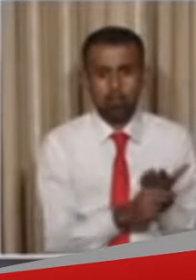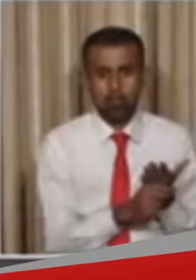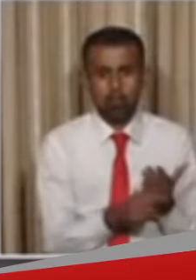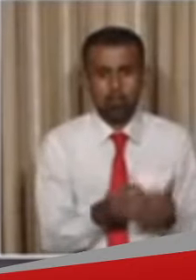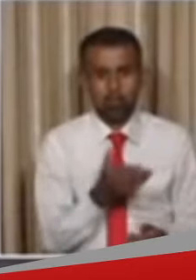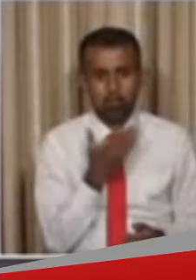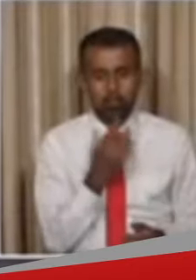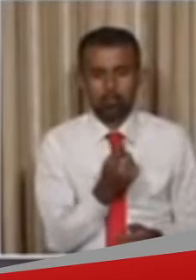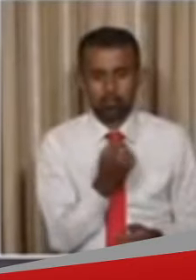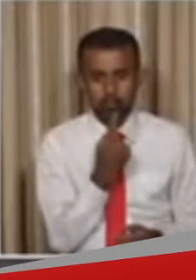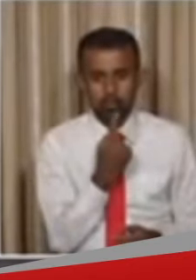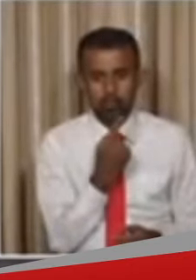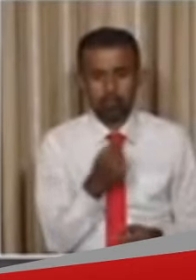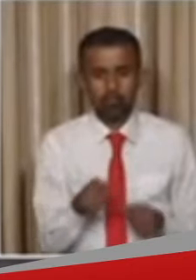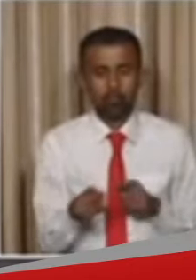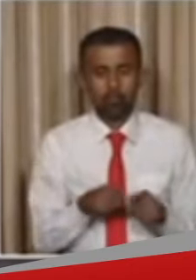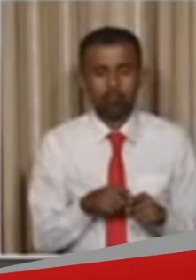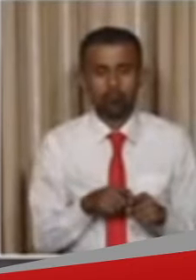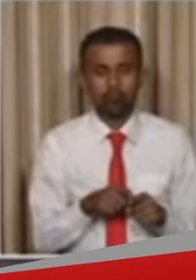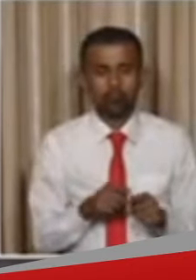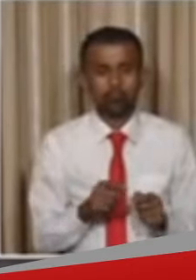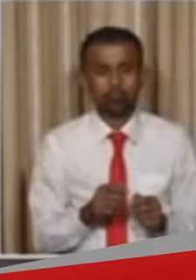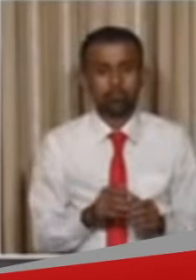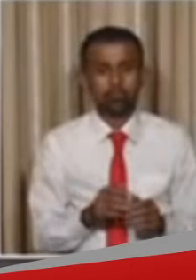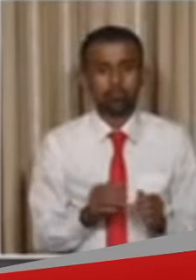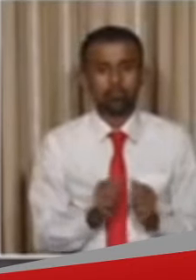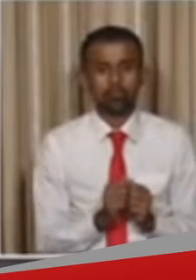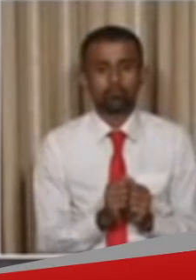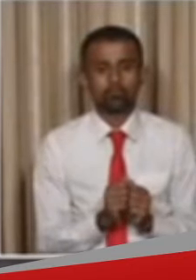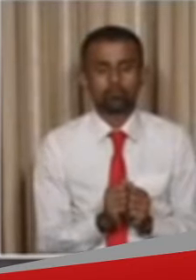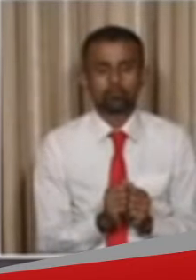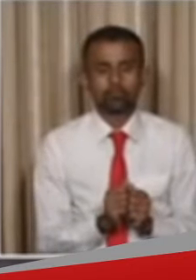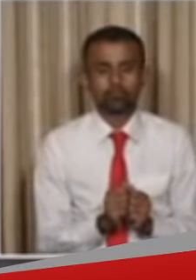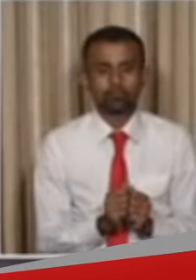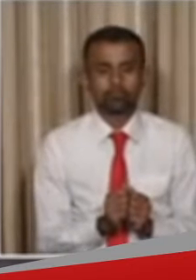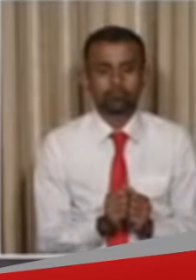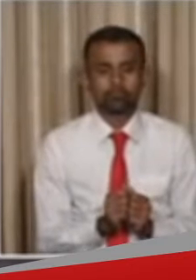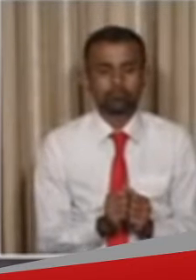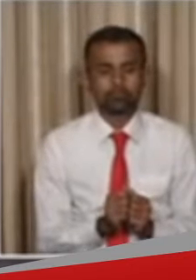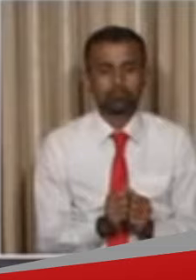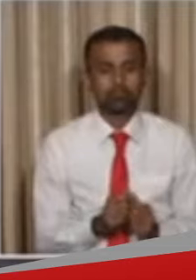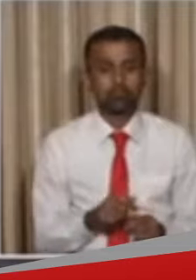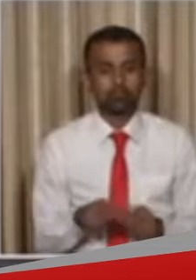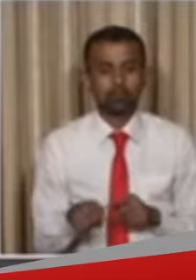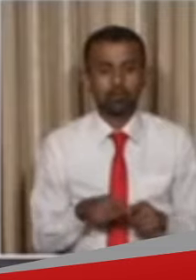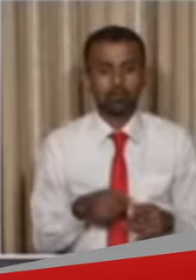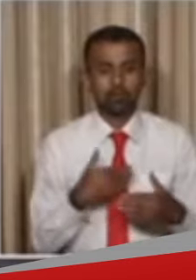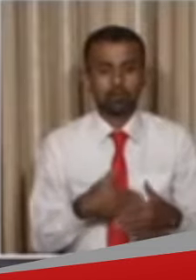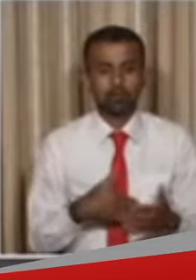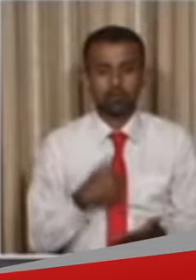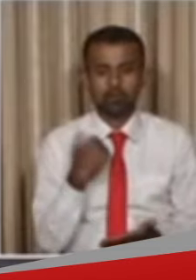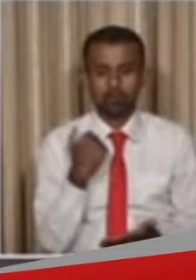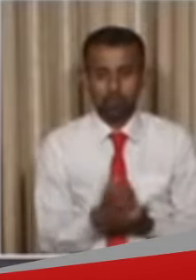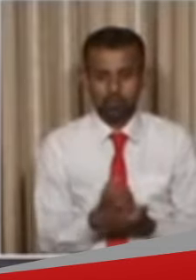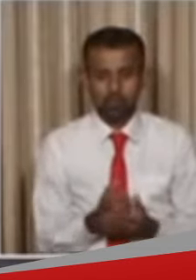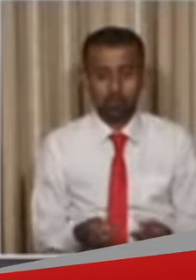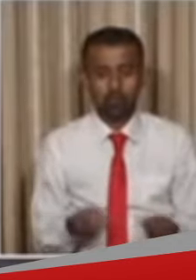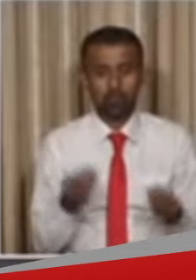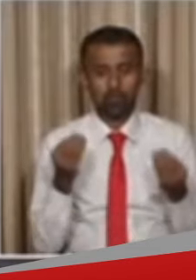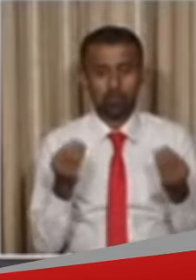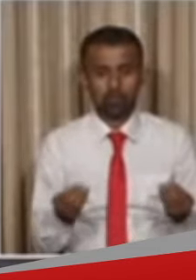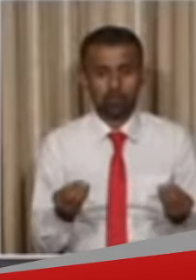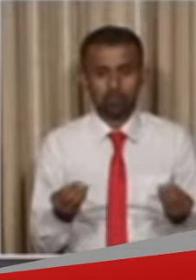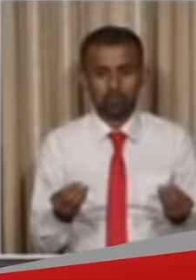ආයතනයට හැකියාව තියෙද්දි මේ විදියට කටයුතු කරන අතරේ මේ ආකාරයට මේ කැබිනට් පත්‍රිකාව ඉදිරිපත් කරලා